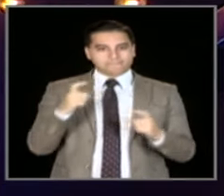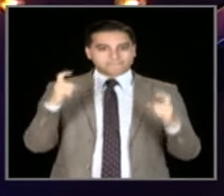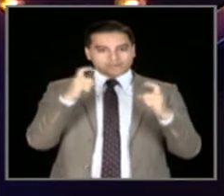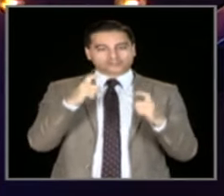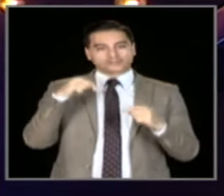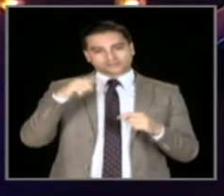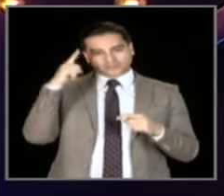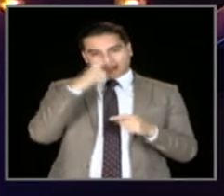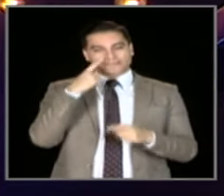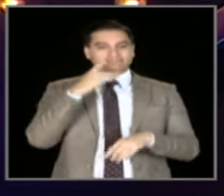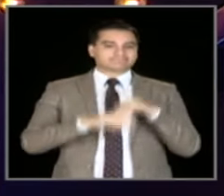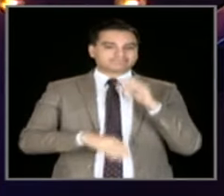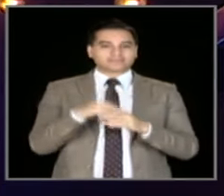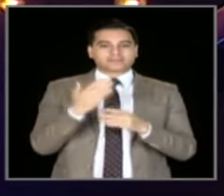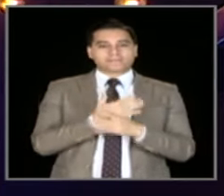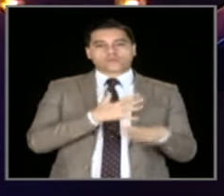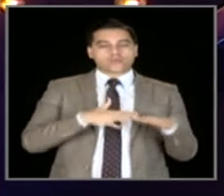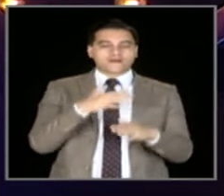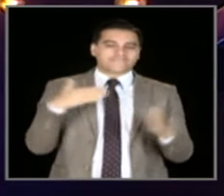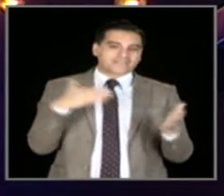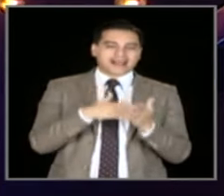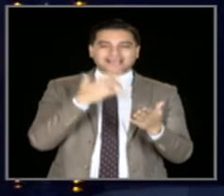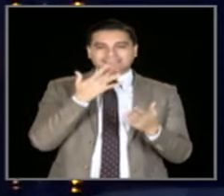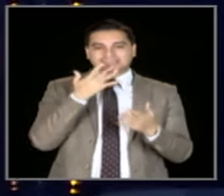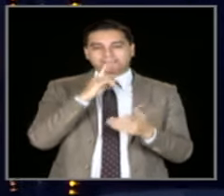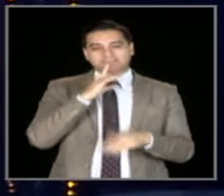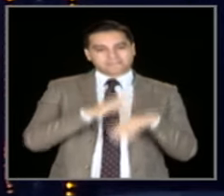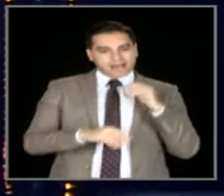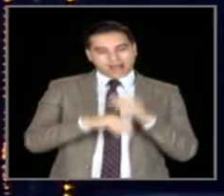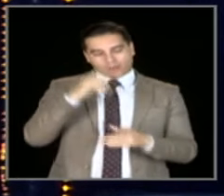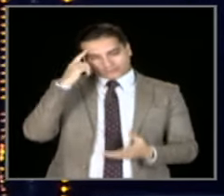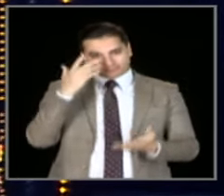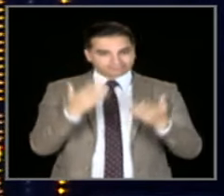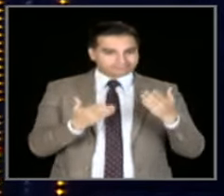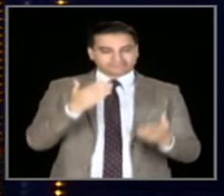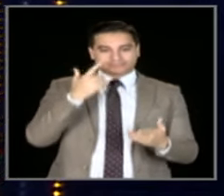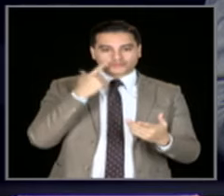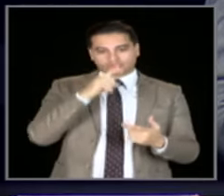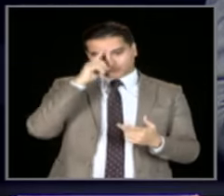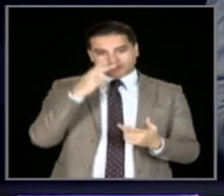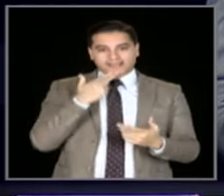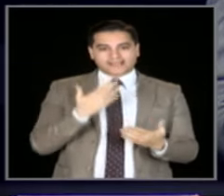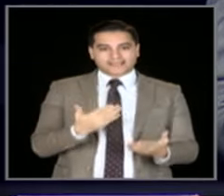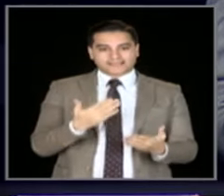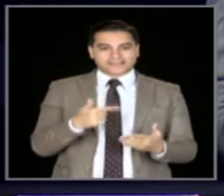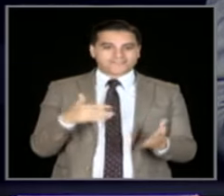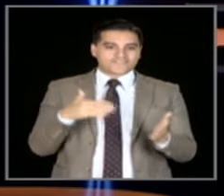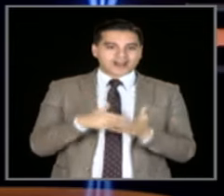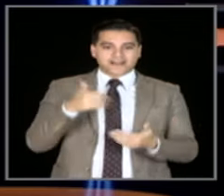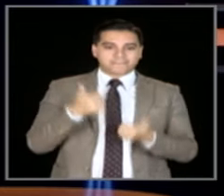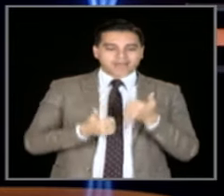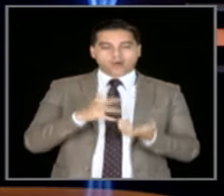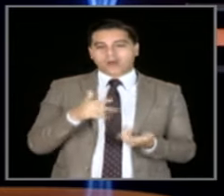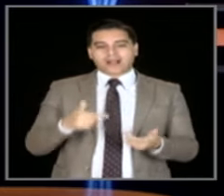اللي فيه صعبة شوية علينا كلنا لاننا كلنا في فاينل وكده، بس بنحاول نوازن يعني ما بين البرنامج والفاينل كده يعني. فاينل الامتحان ولا فاينل